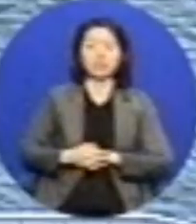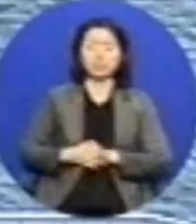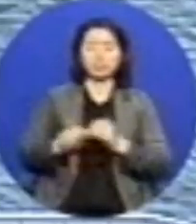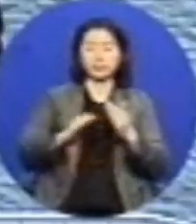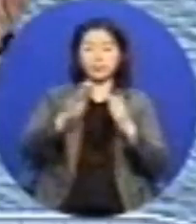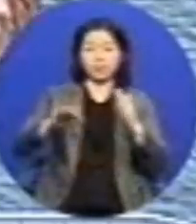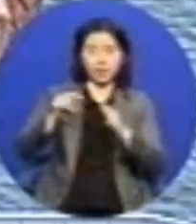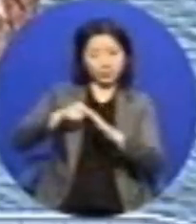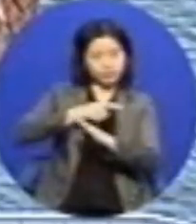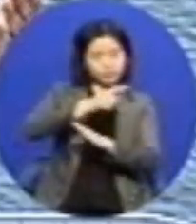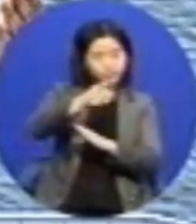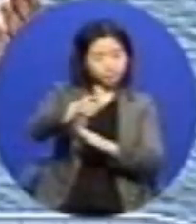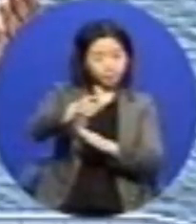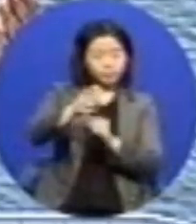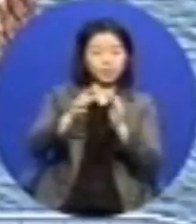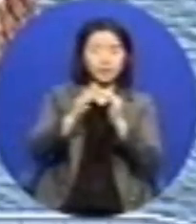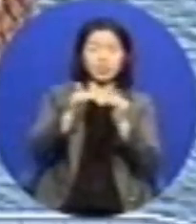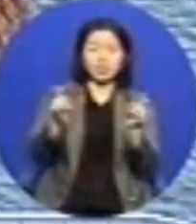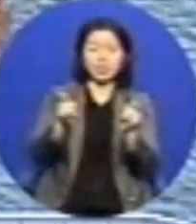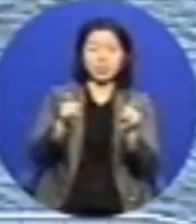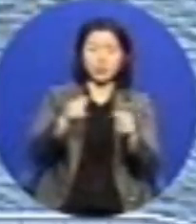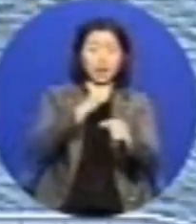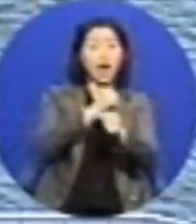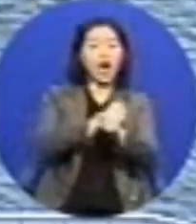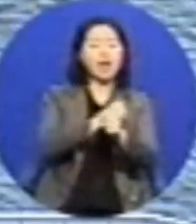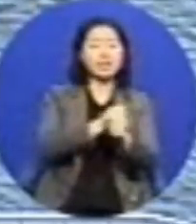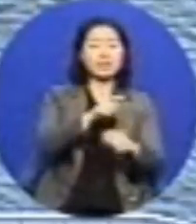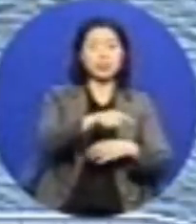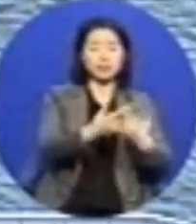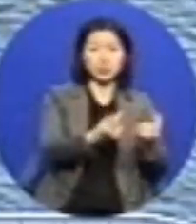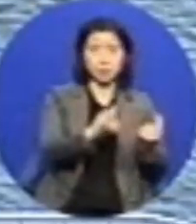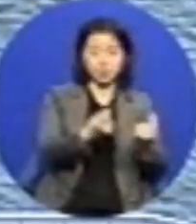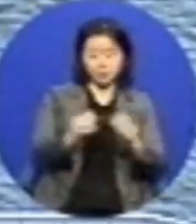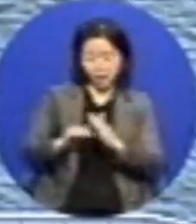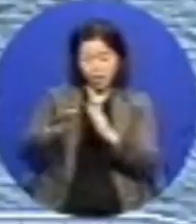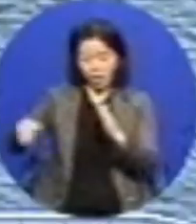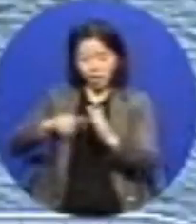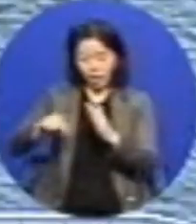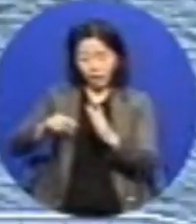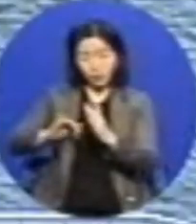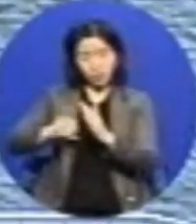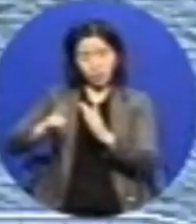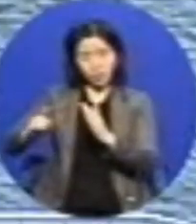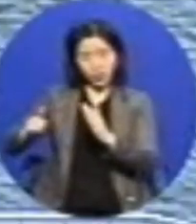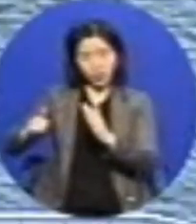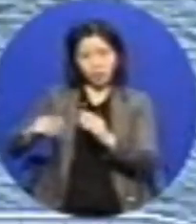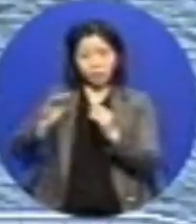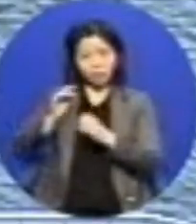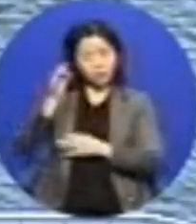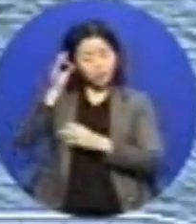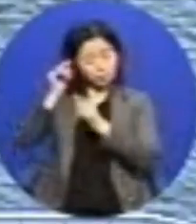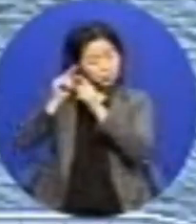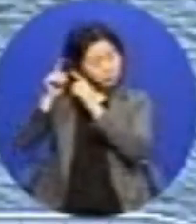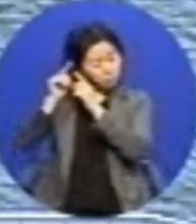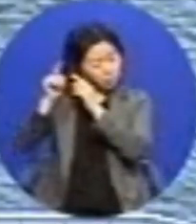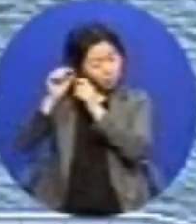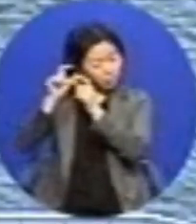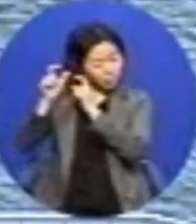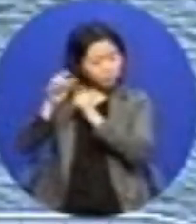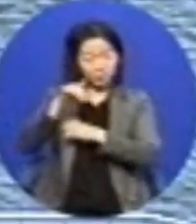가정 바깥에 있는 사람들에게 하듯이 그렇게 가족들에게도 신경을 쓰시고 또 좋은 평가를